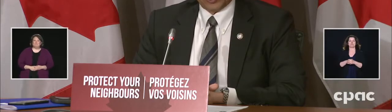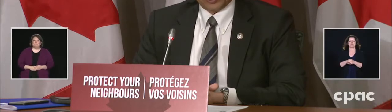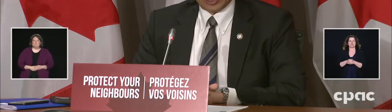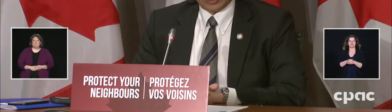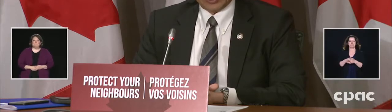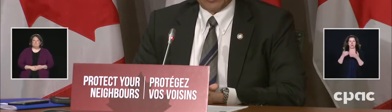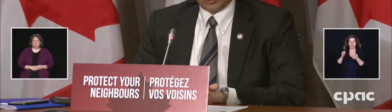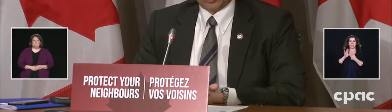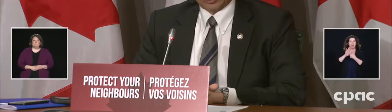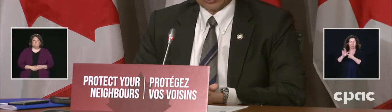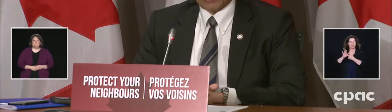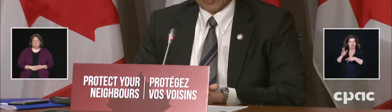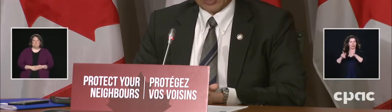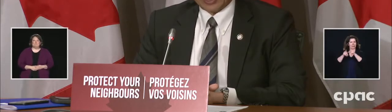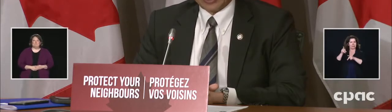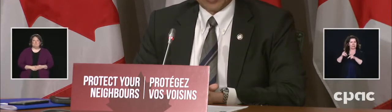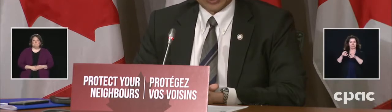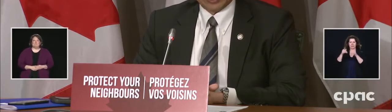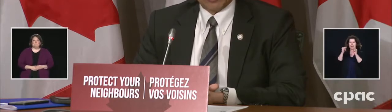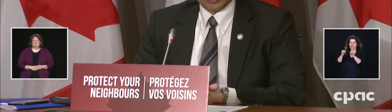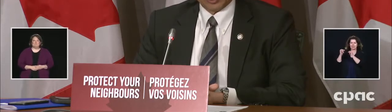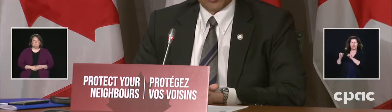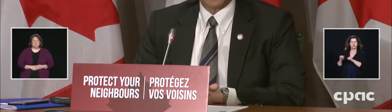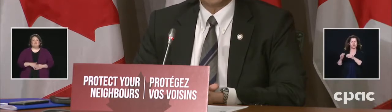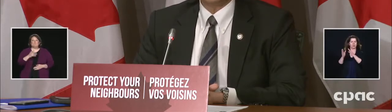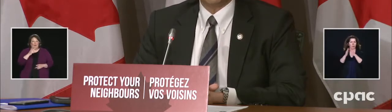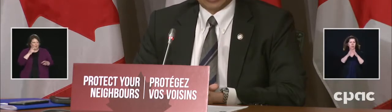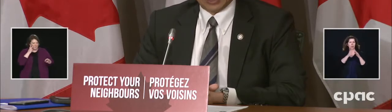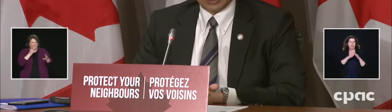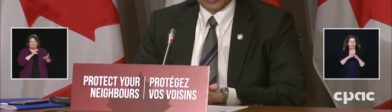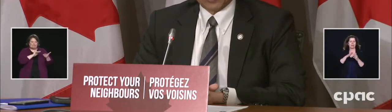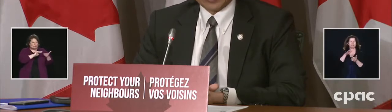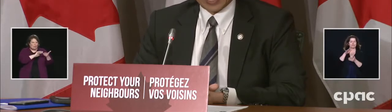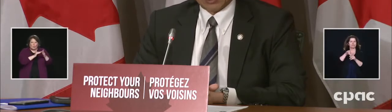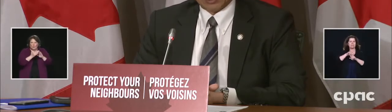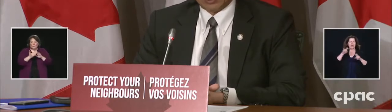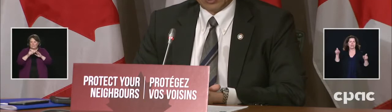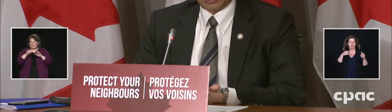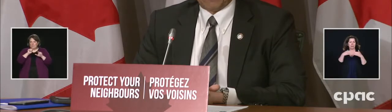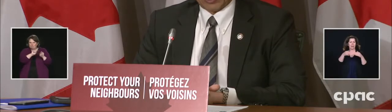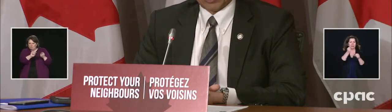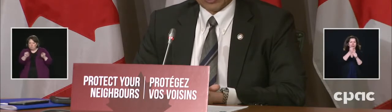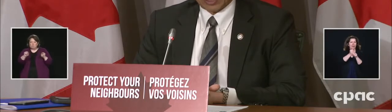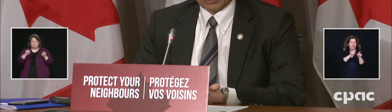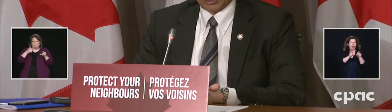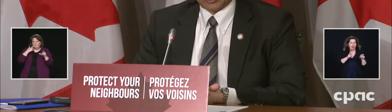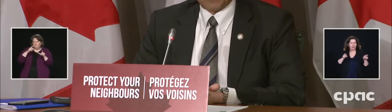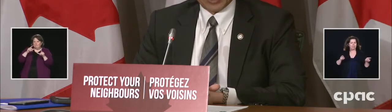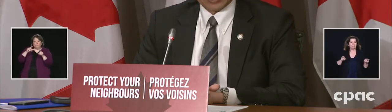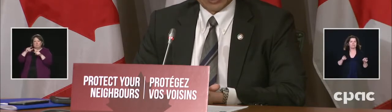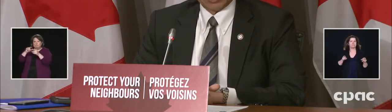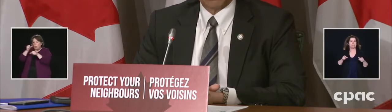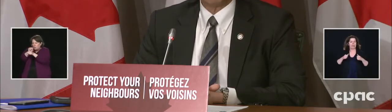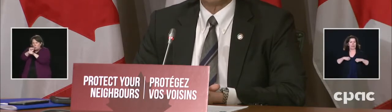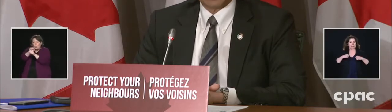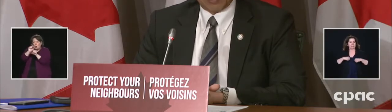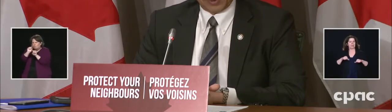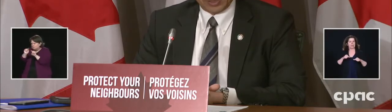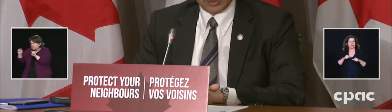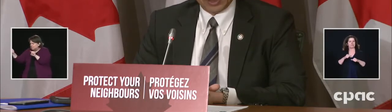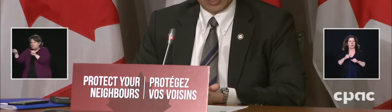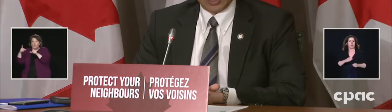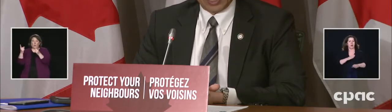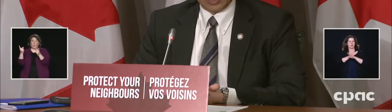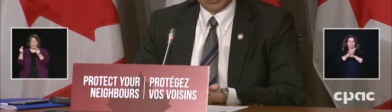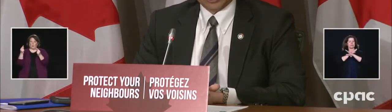des communautés et des milieux de travail qui prennent des mesures pour éliminer les obstacles et faire en sorte que les personnes